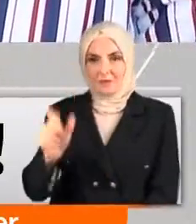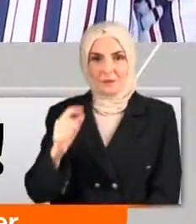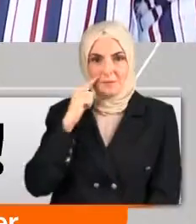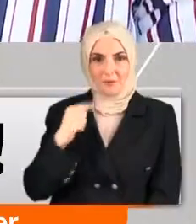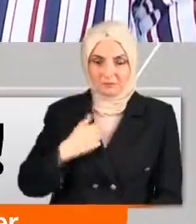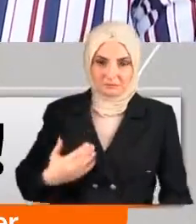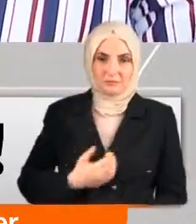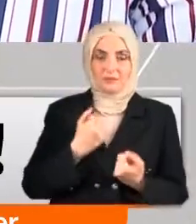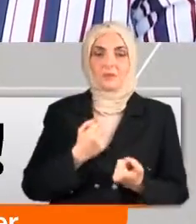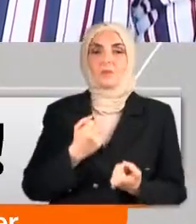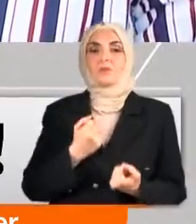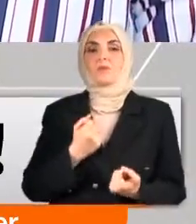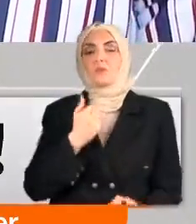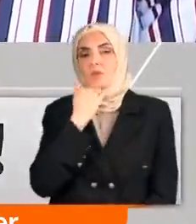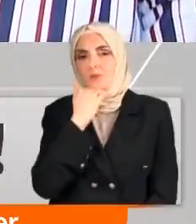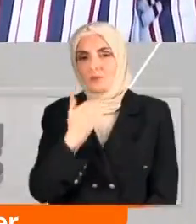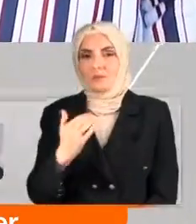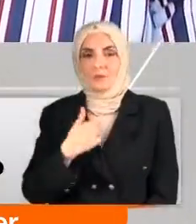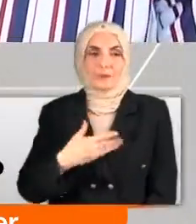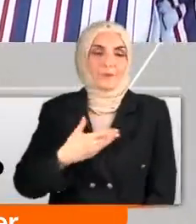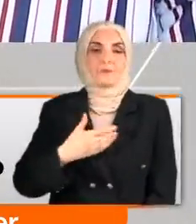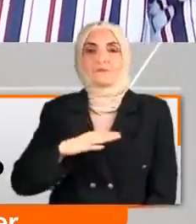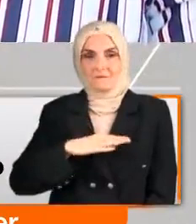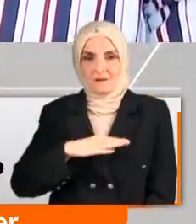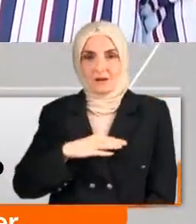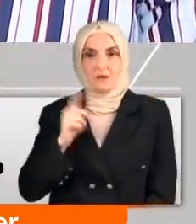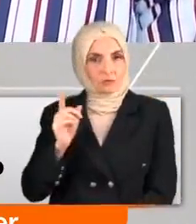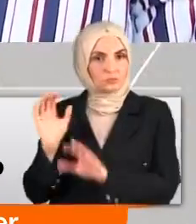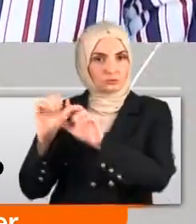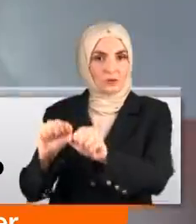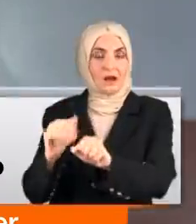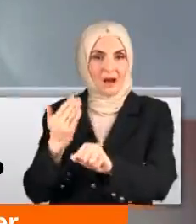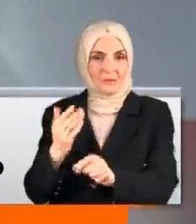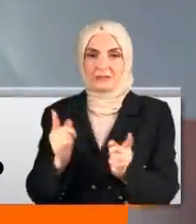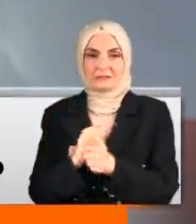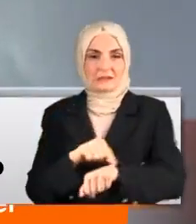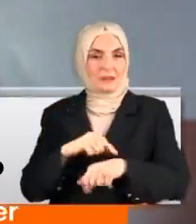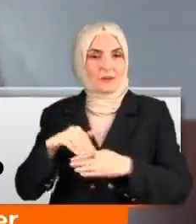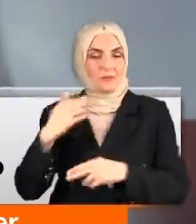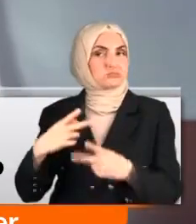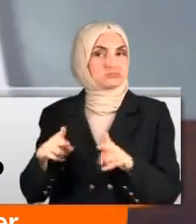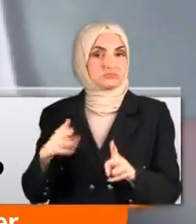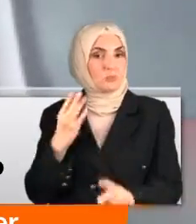tedirginim. Tutuklandı ama birkaç gün sonra, kısa bir zaman sonra çıkar diye.